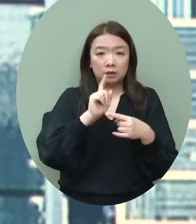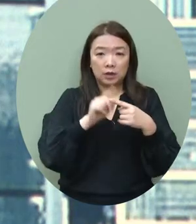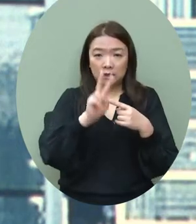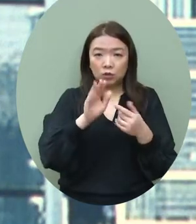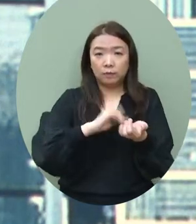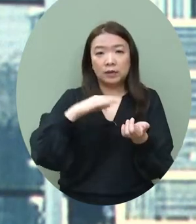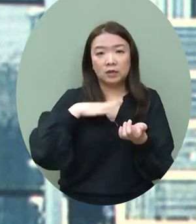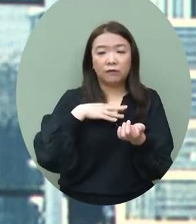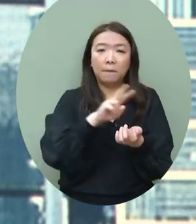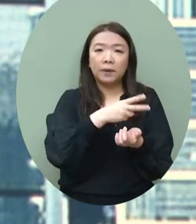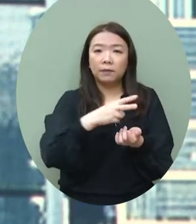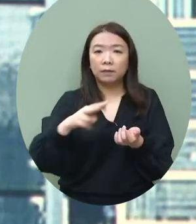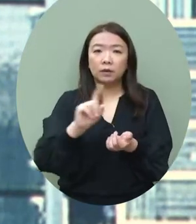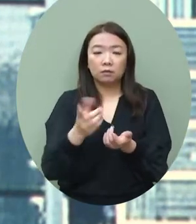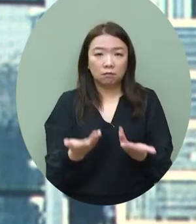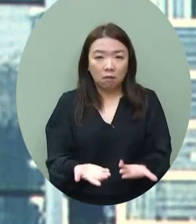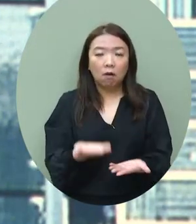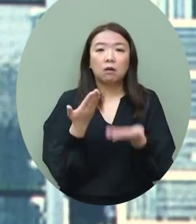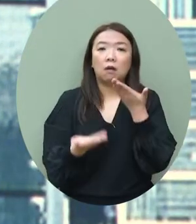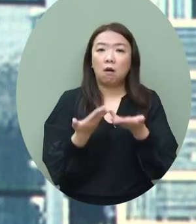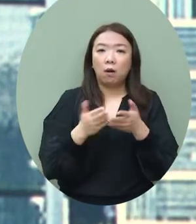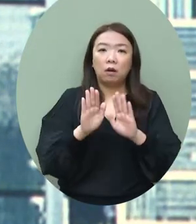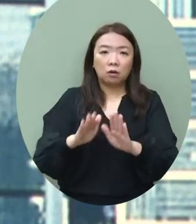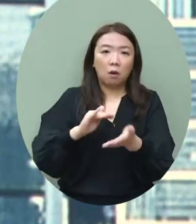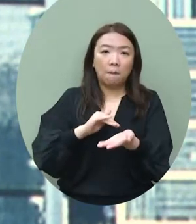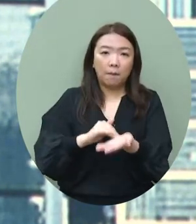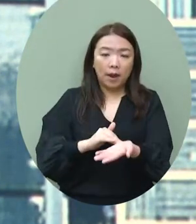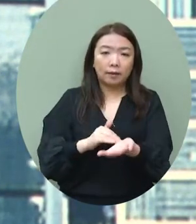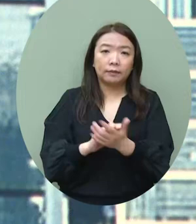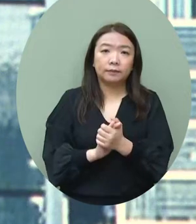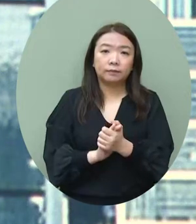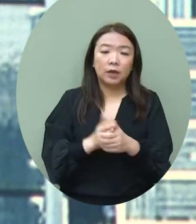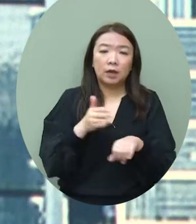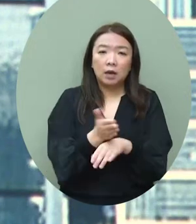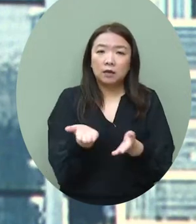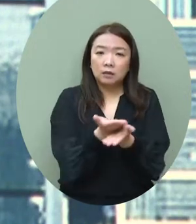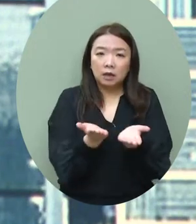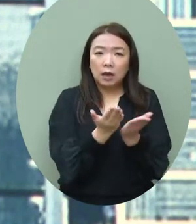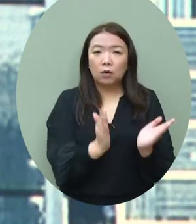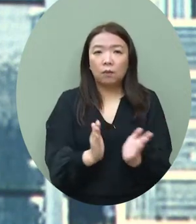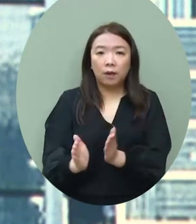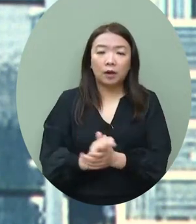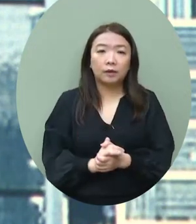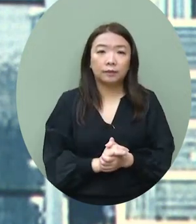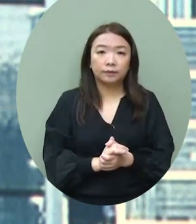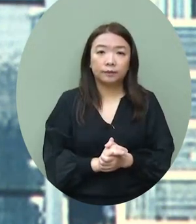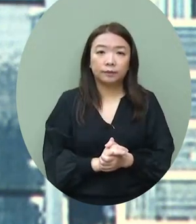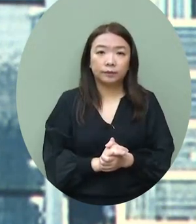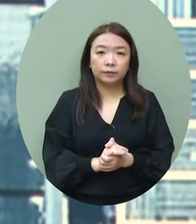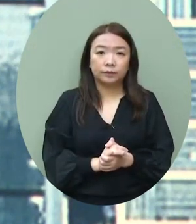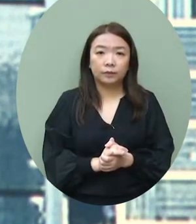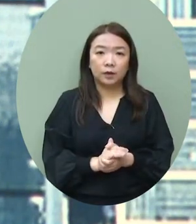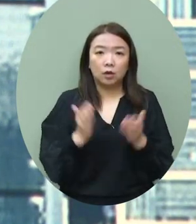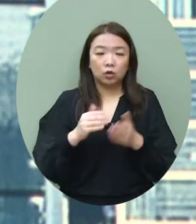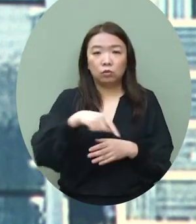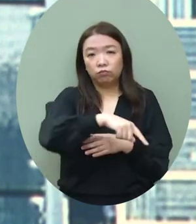變化，同埋呢啲防疫抗疫措施、社交距離措施對於處所嘅